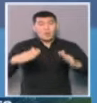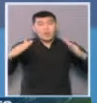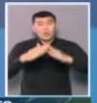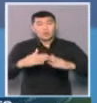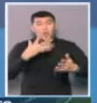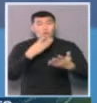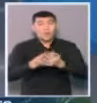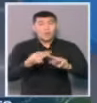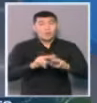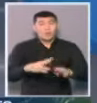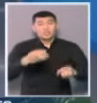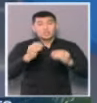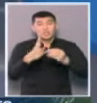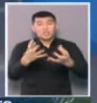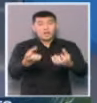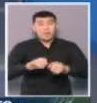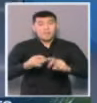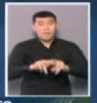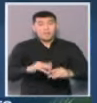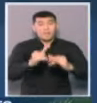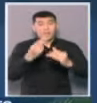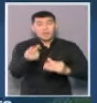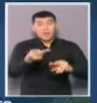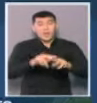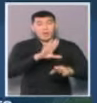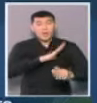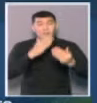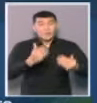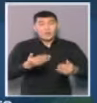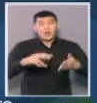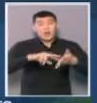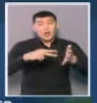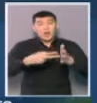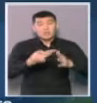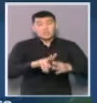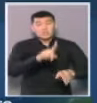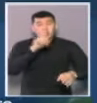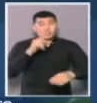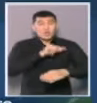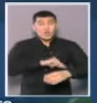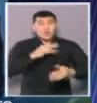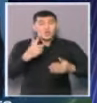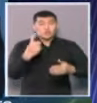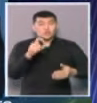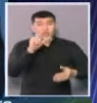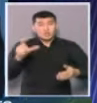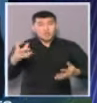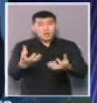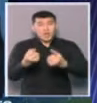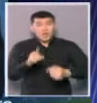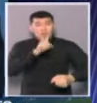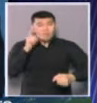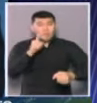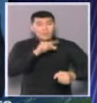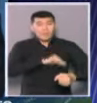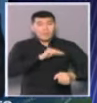жилья, 14 специалистов получили подъемные средства. В рамках программы «Жасыл-Ель» трудоустроены 100 человек из числа